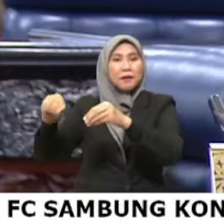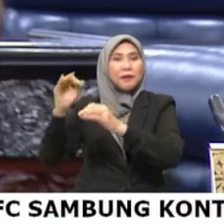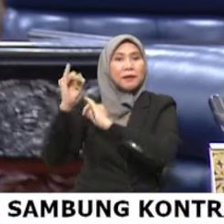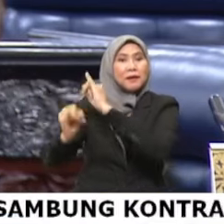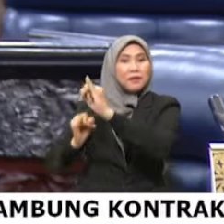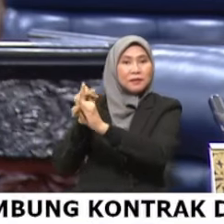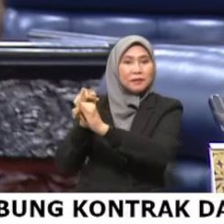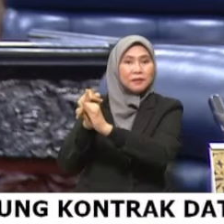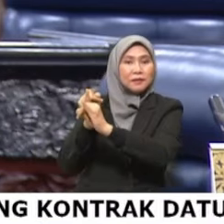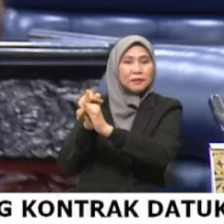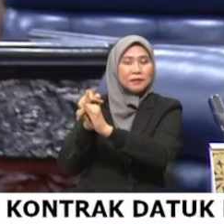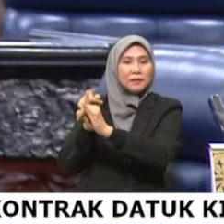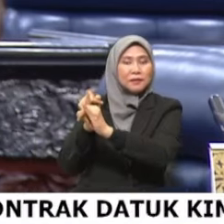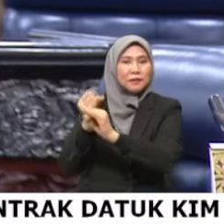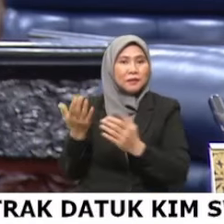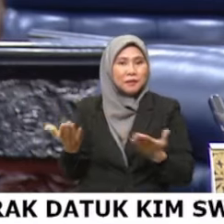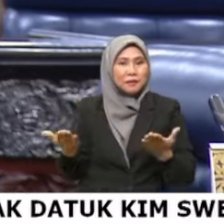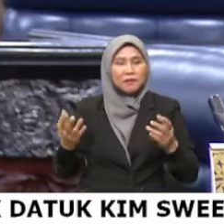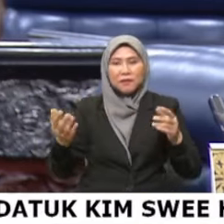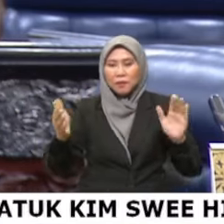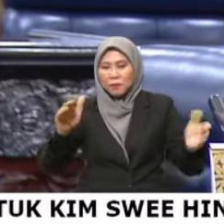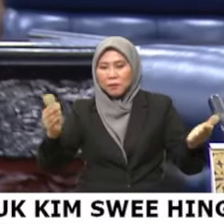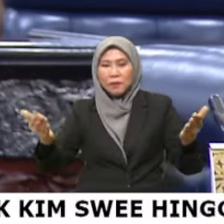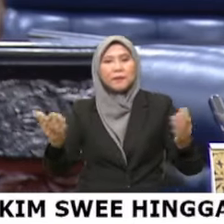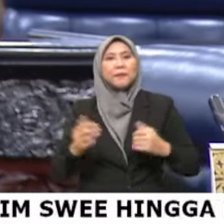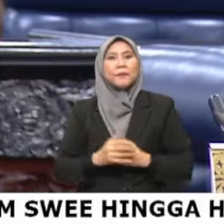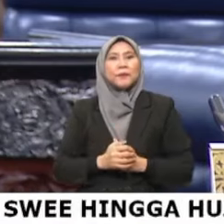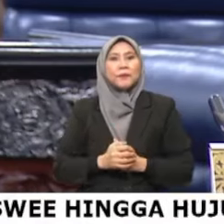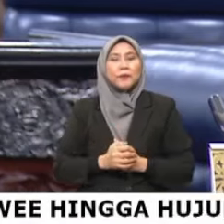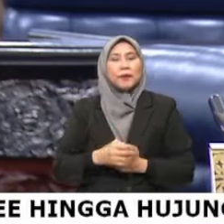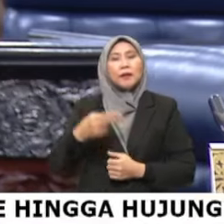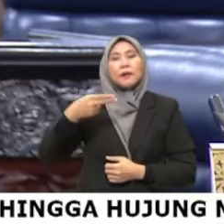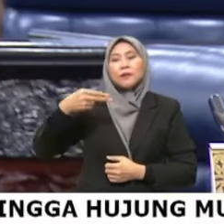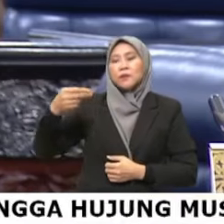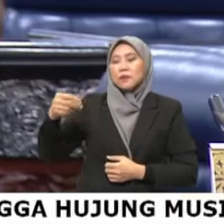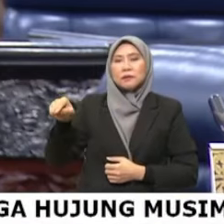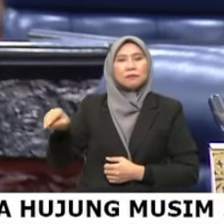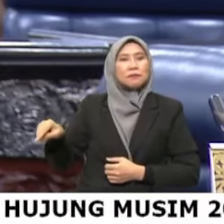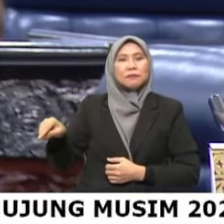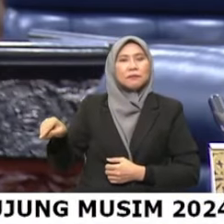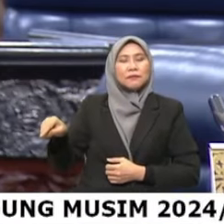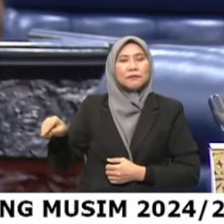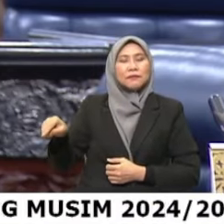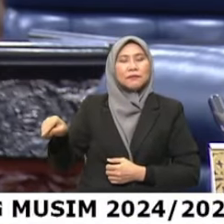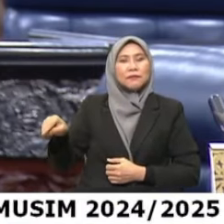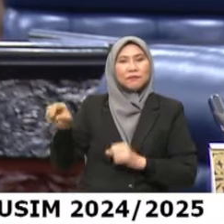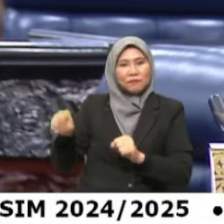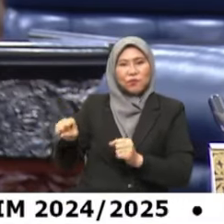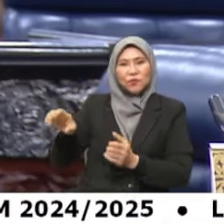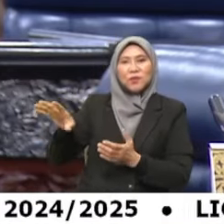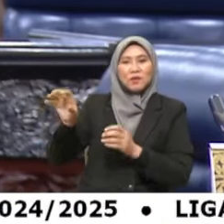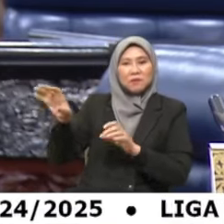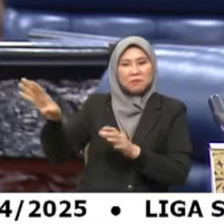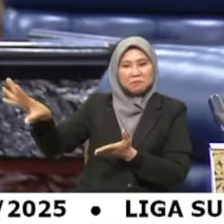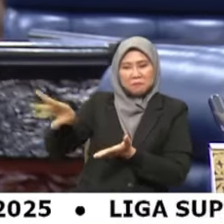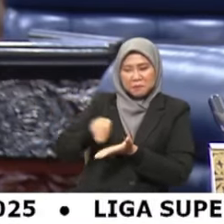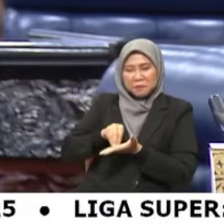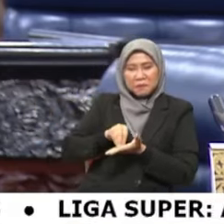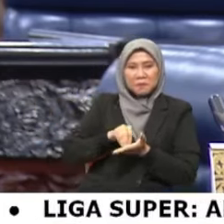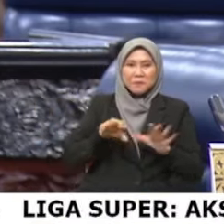maka apa yang dilakukan oleh Indonesia tidak semestinya boleh dilakukan